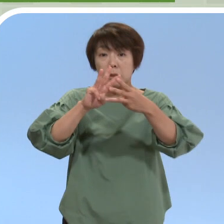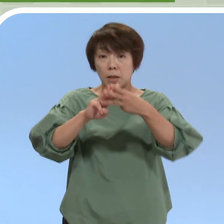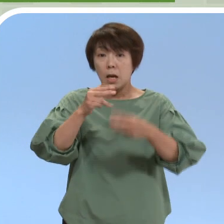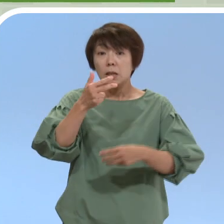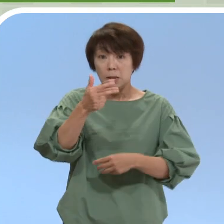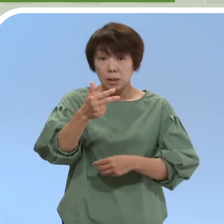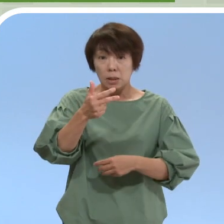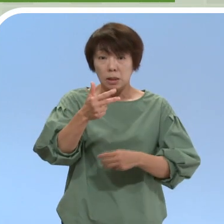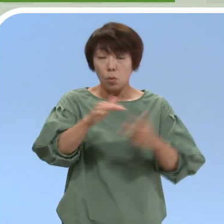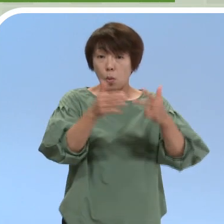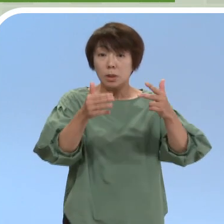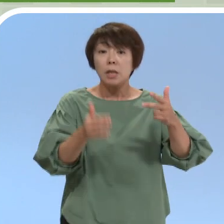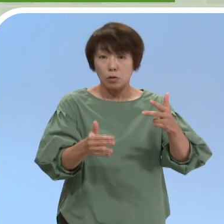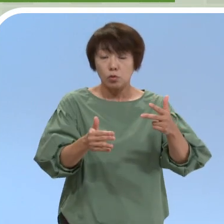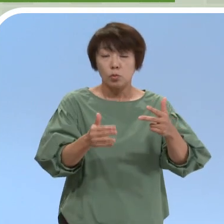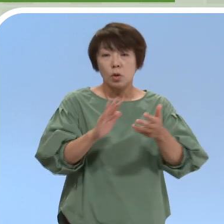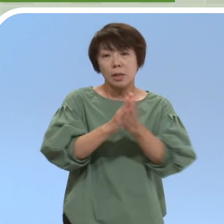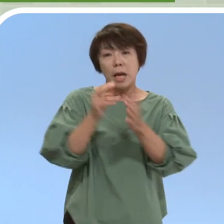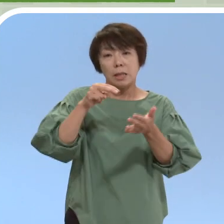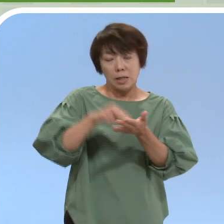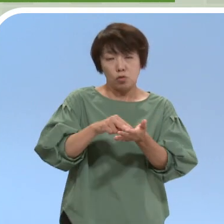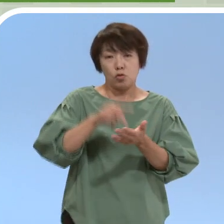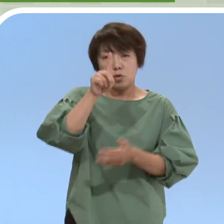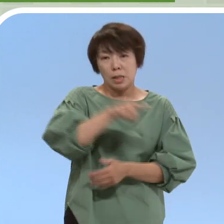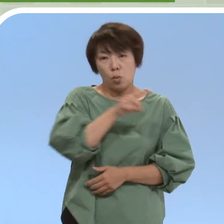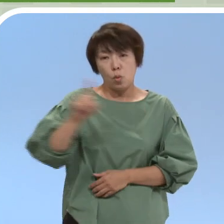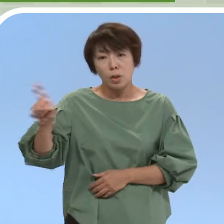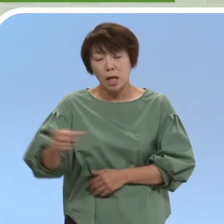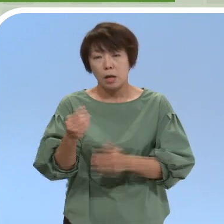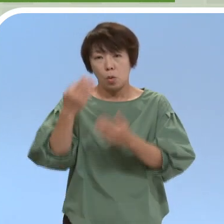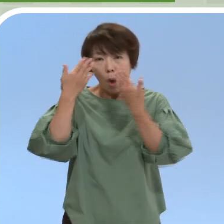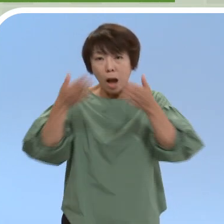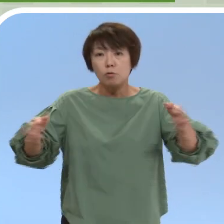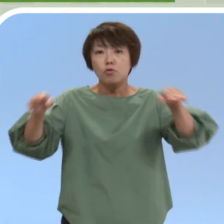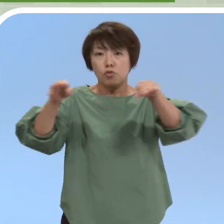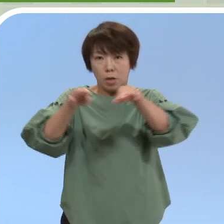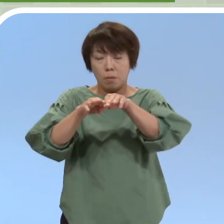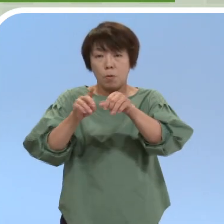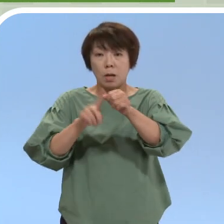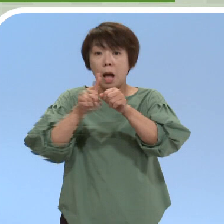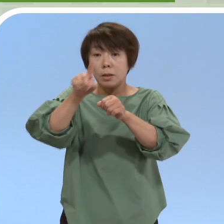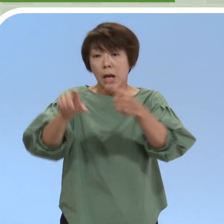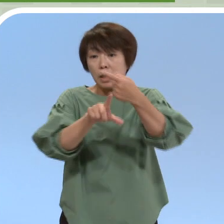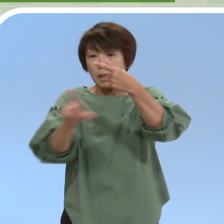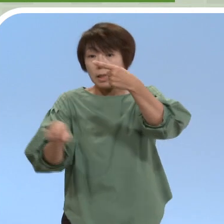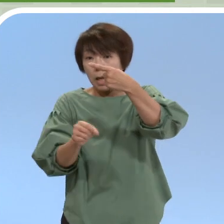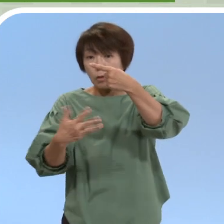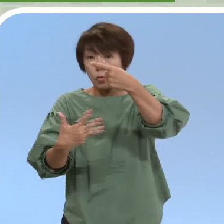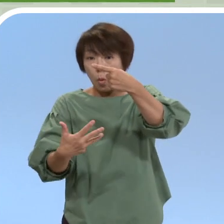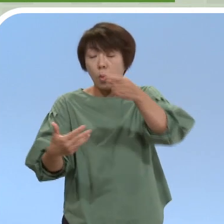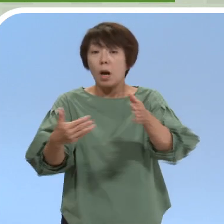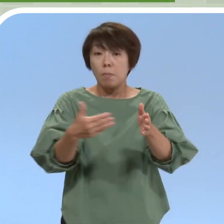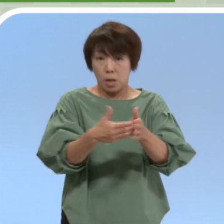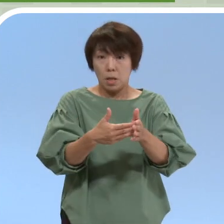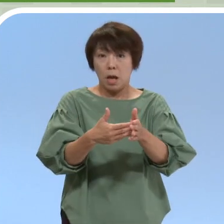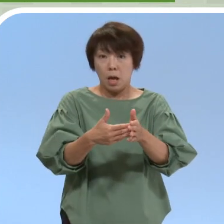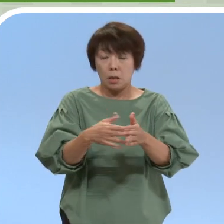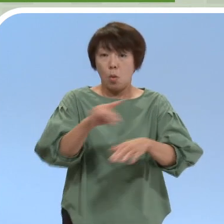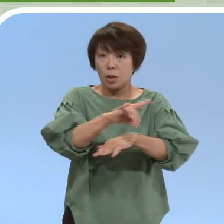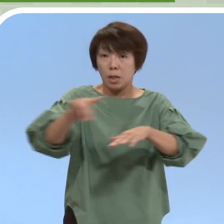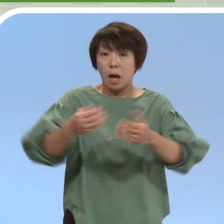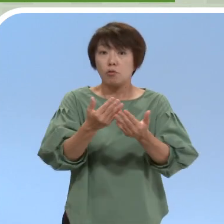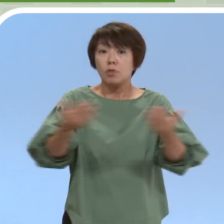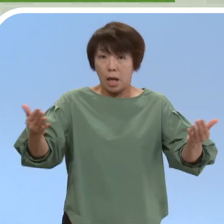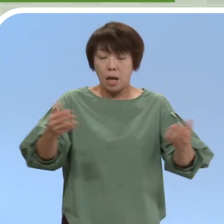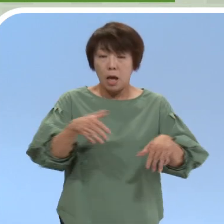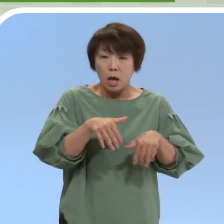三田市にある県立人と自然の博物館では、来年の1月8日まで企画展妖怪と